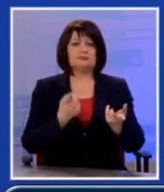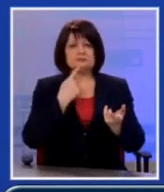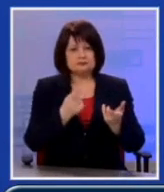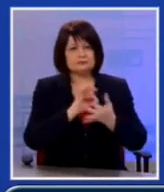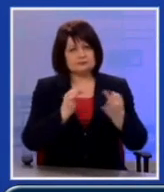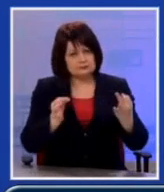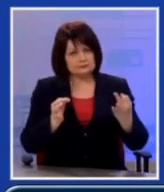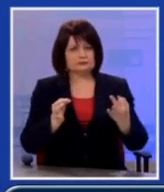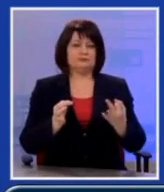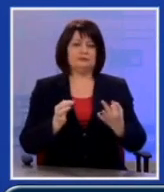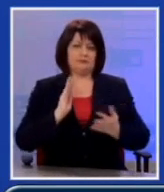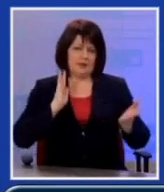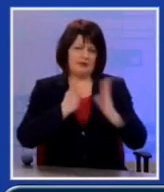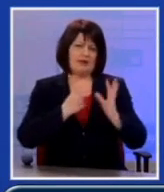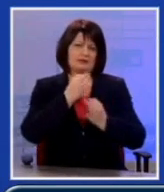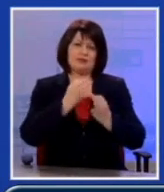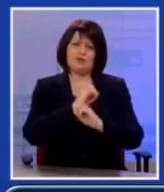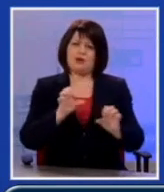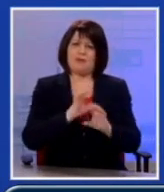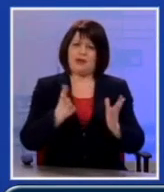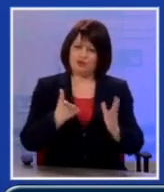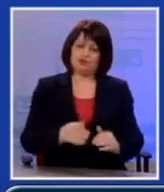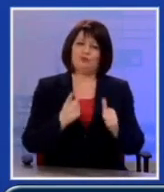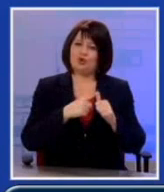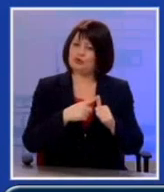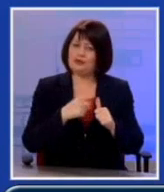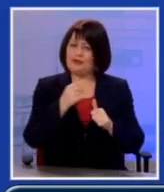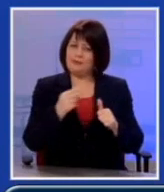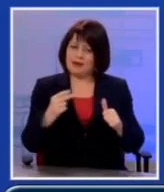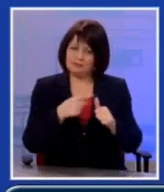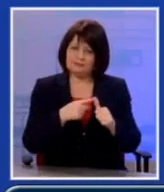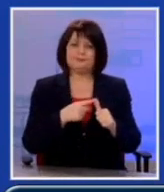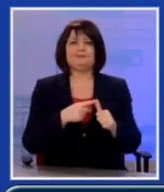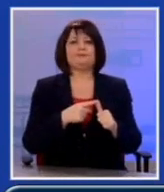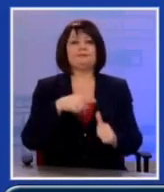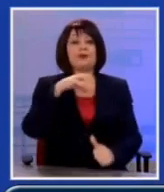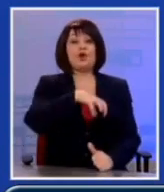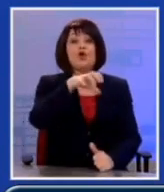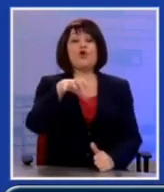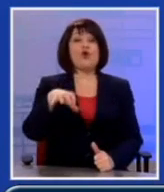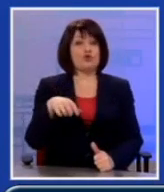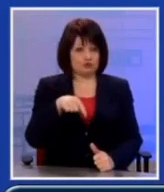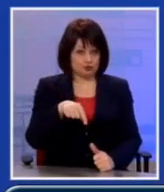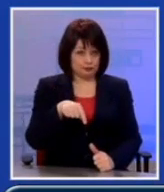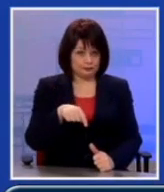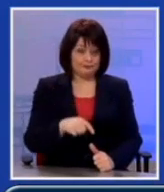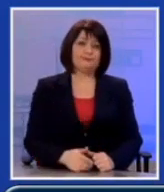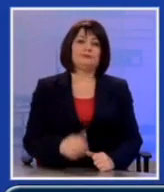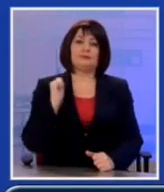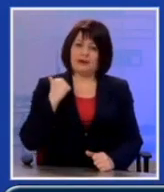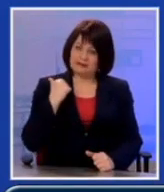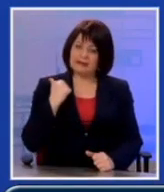πρωτογενή ενημέρωση. Πρώτον, σε σχέση με τους χώρους της Βουλής.